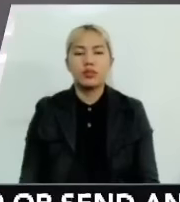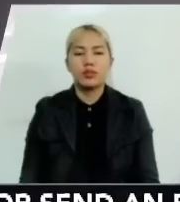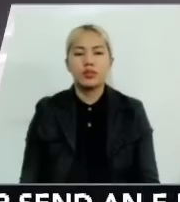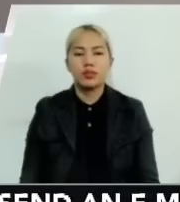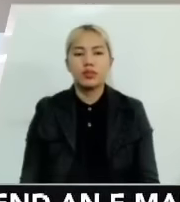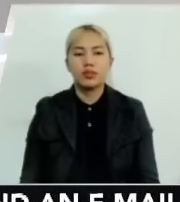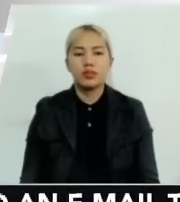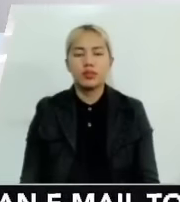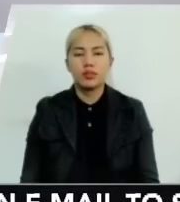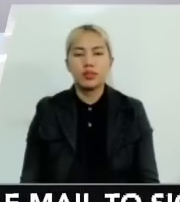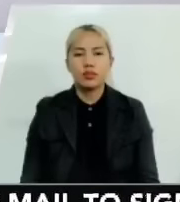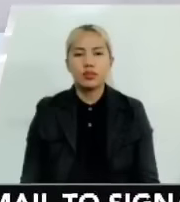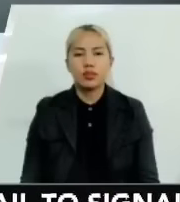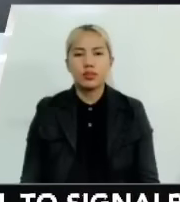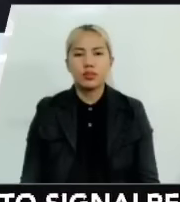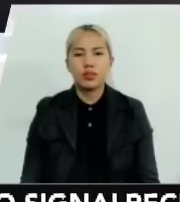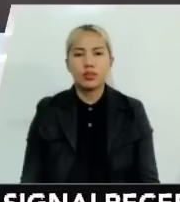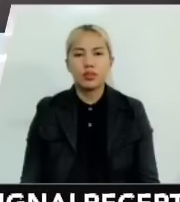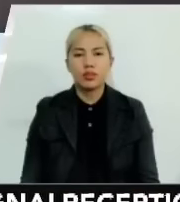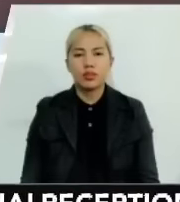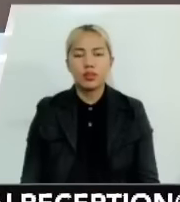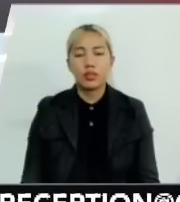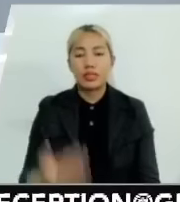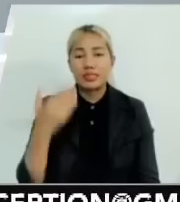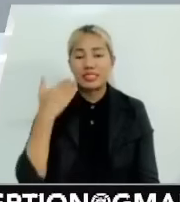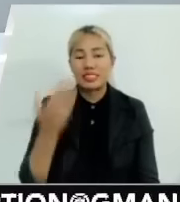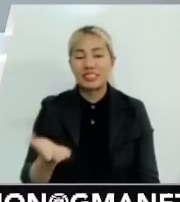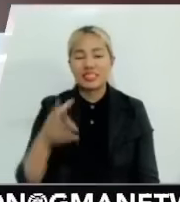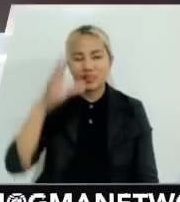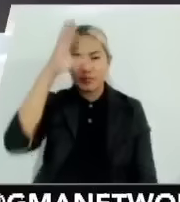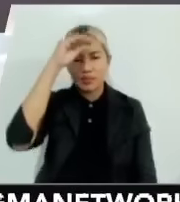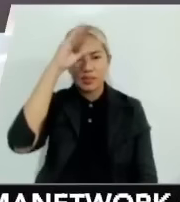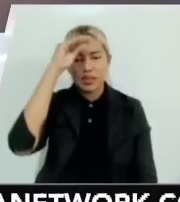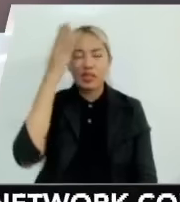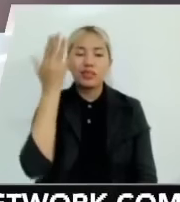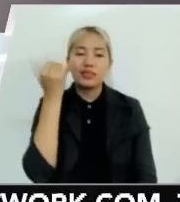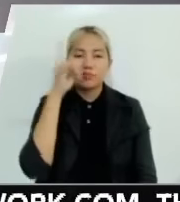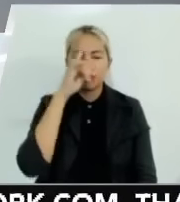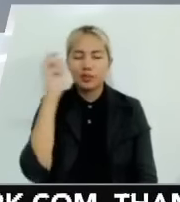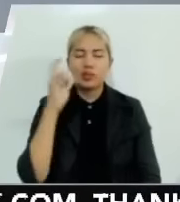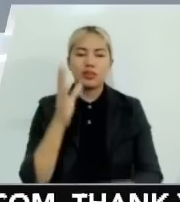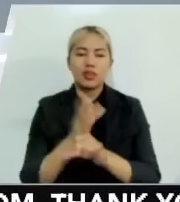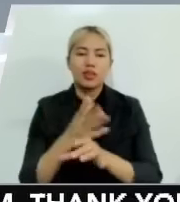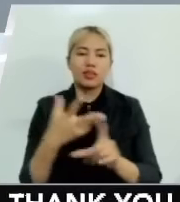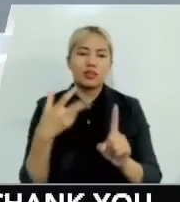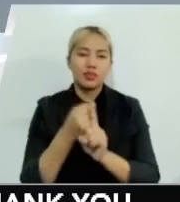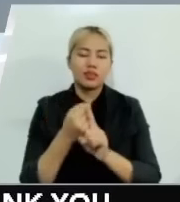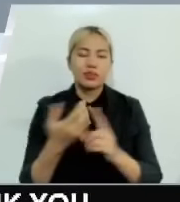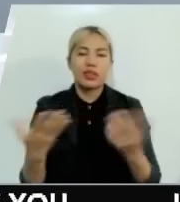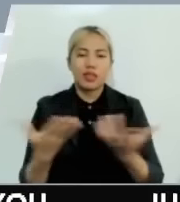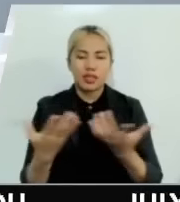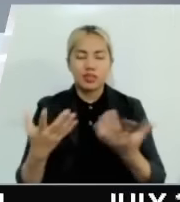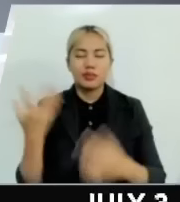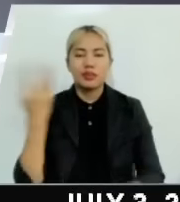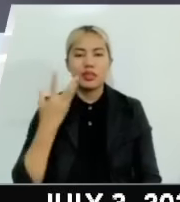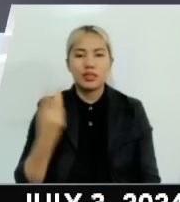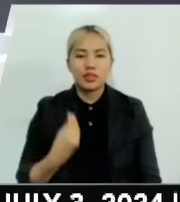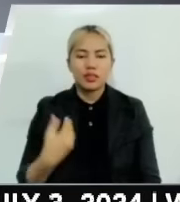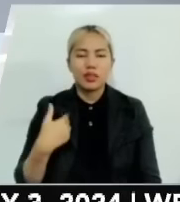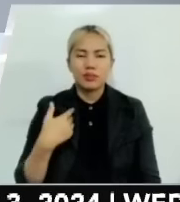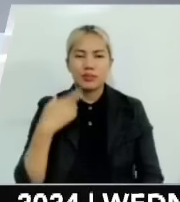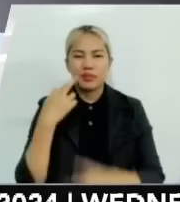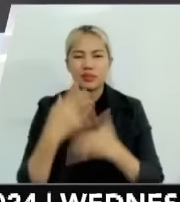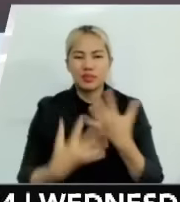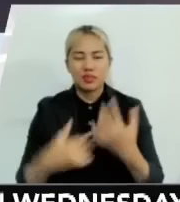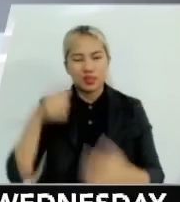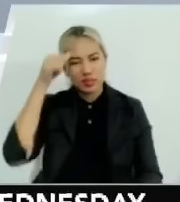Dead on arrival sa ospital ang isang lalaki matapos mabangga ng kotse sa Lipa, Batangas. Duguan at may malaking sugat sa ulo ang biktima